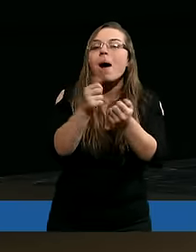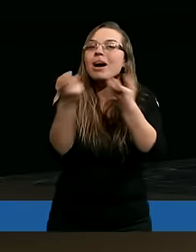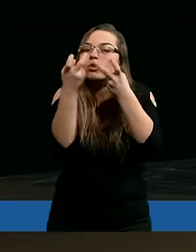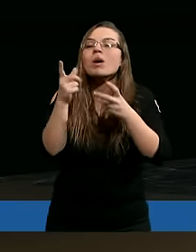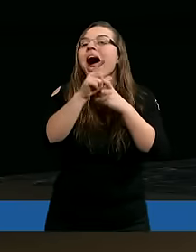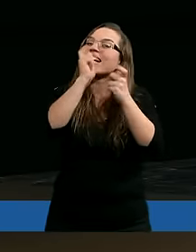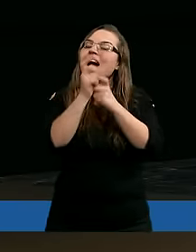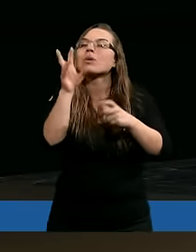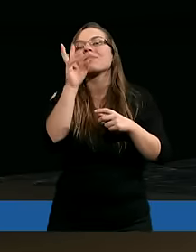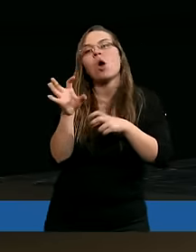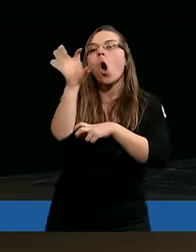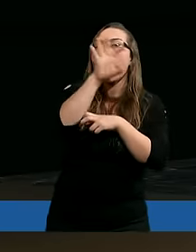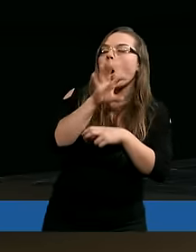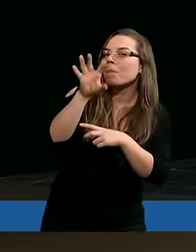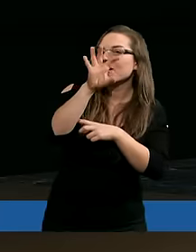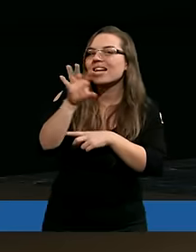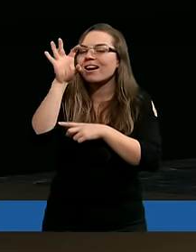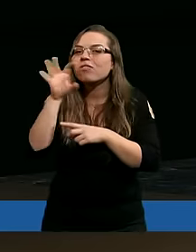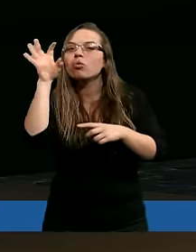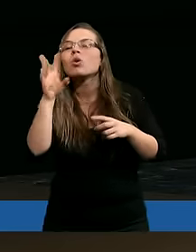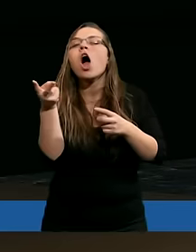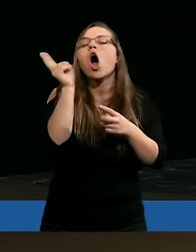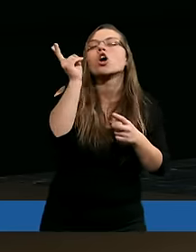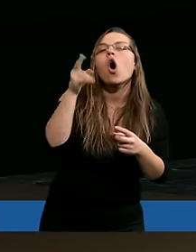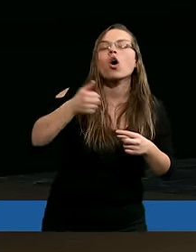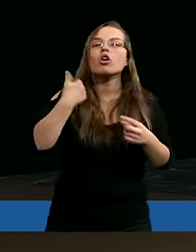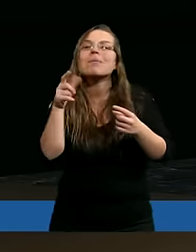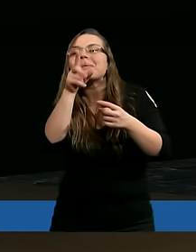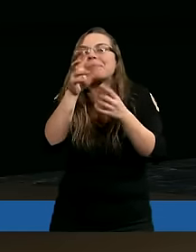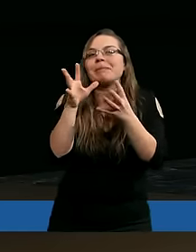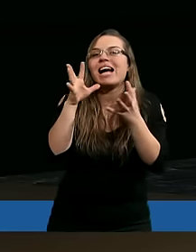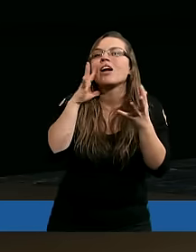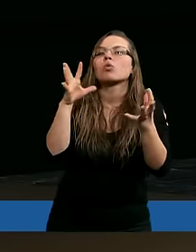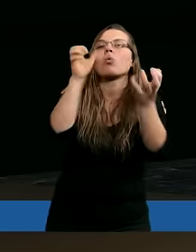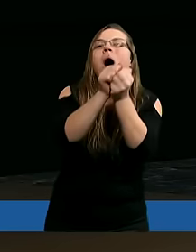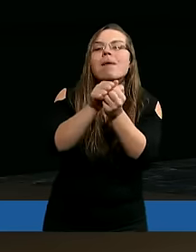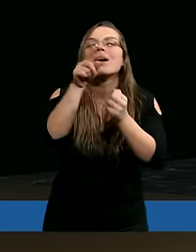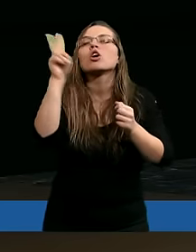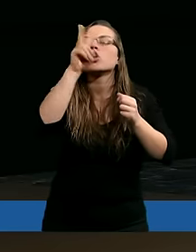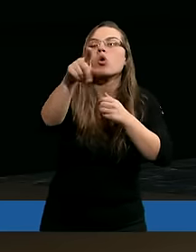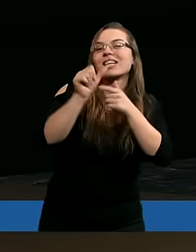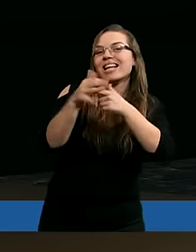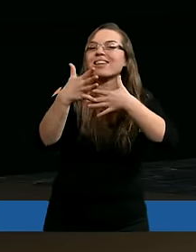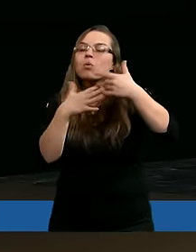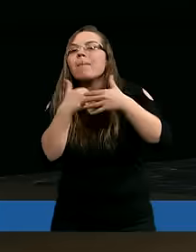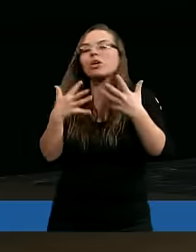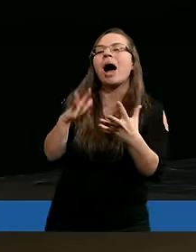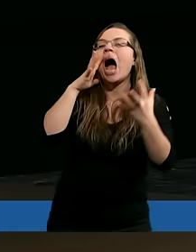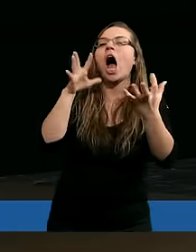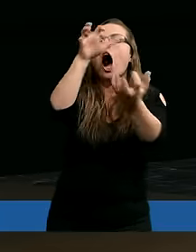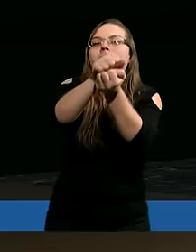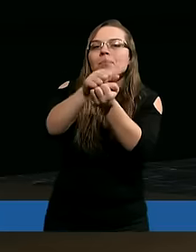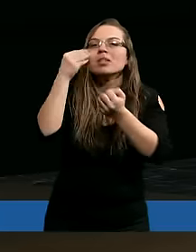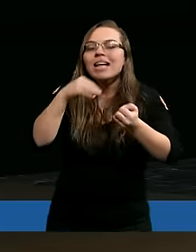czas obserwuje, kogo tylko by tutaj pochłonąć, jakąś słabszą sztukę. Dla mnie bardzo